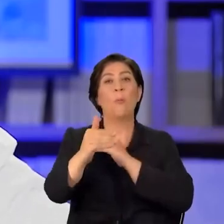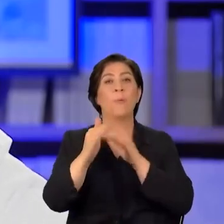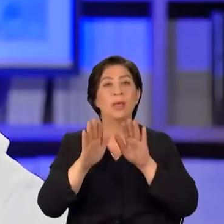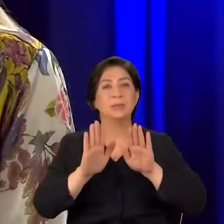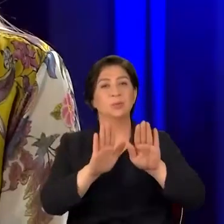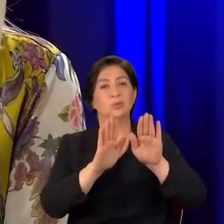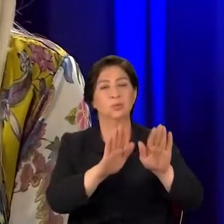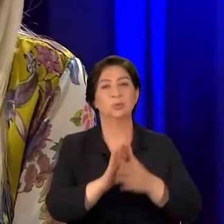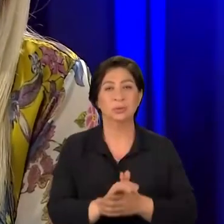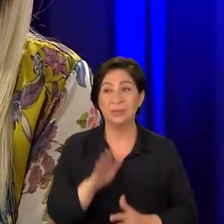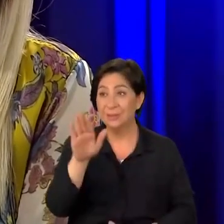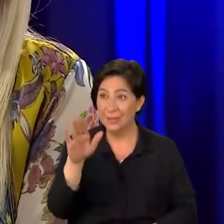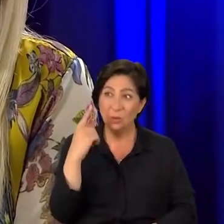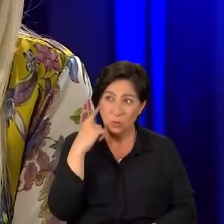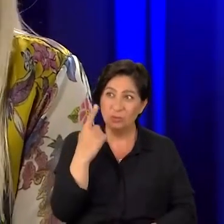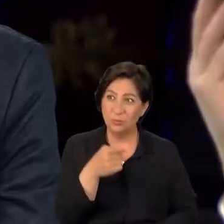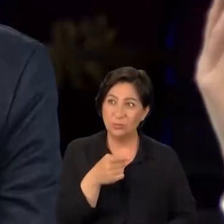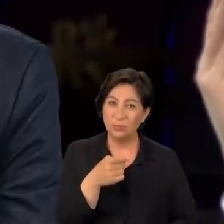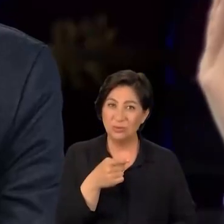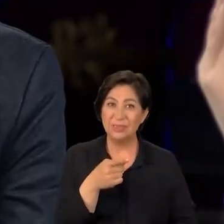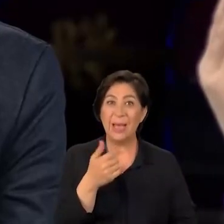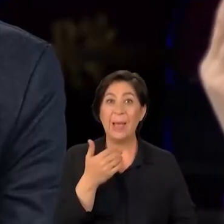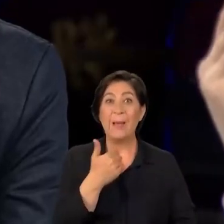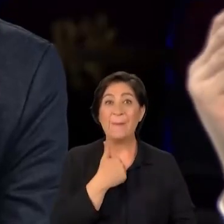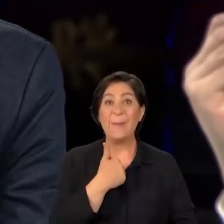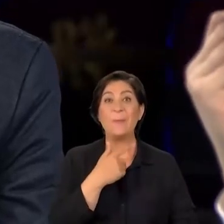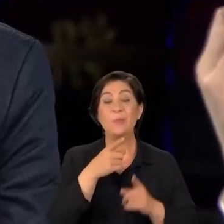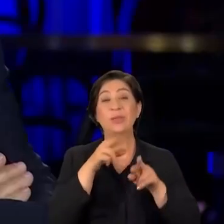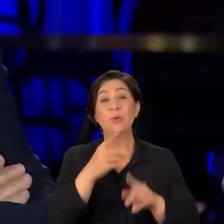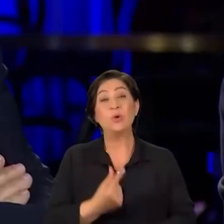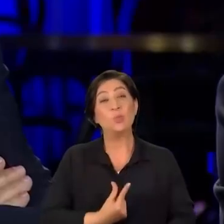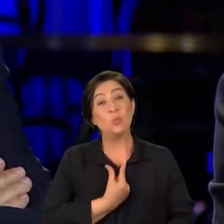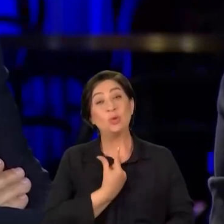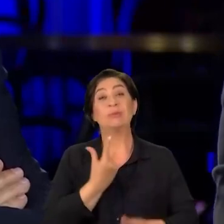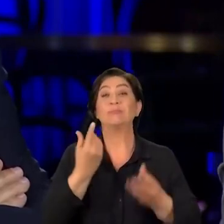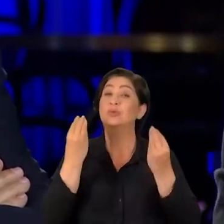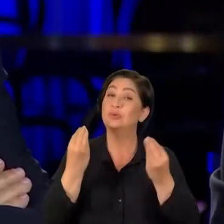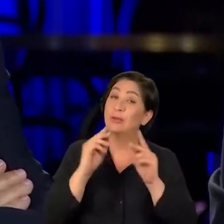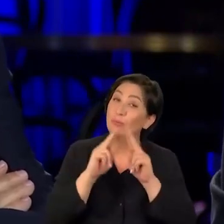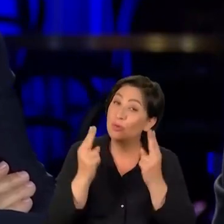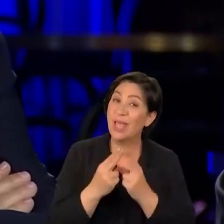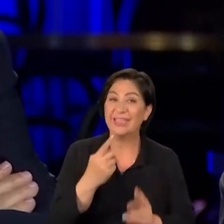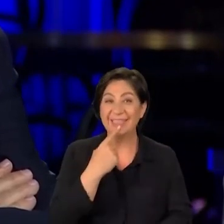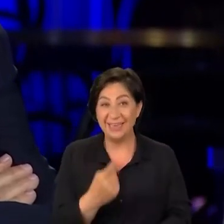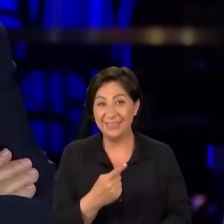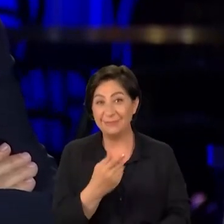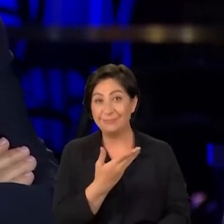ediliyoruz. Beyefendiciğim, duyuyorsunuz değil mi efendim? Yani ben bu kadar ümitliyim, umutluyum